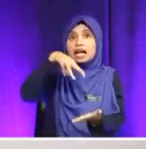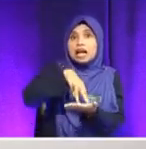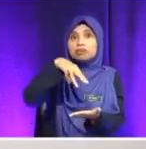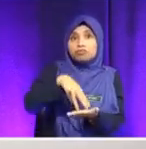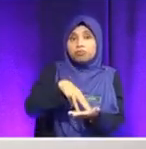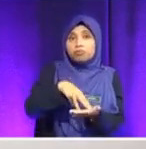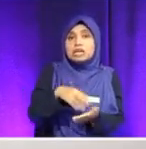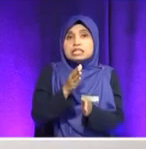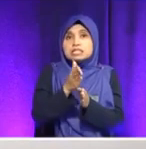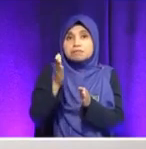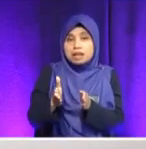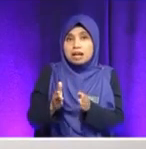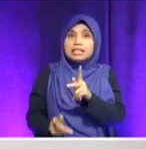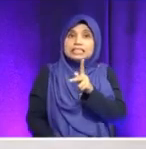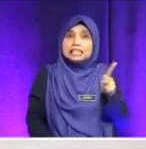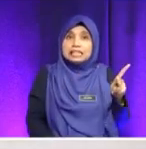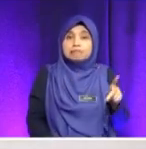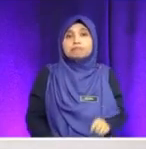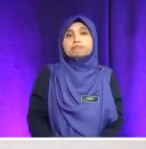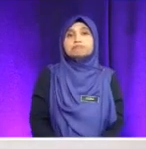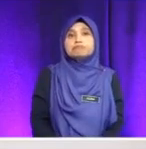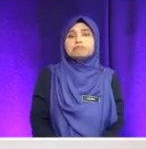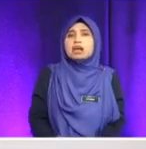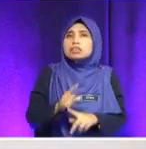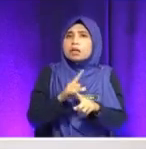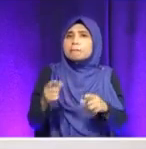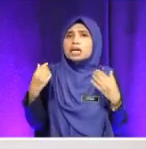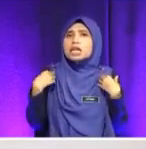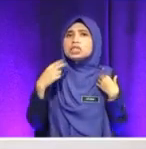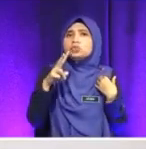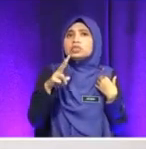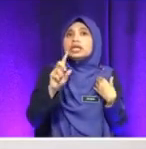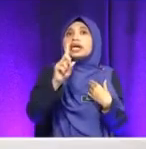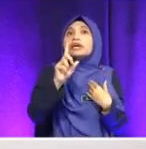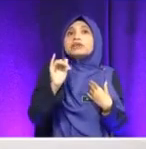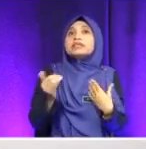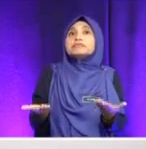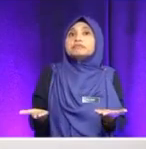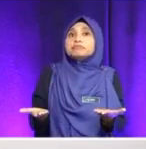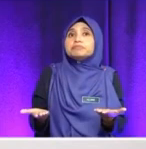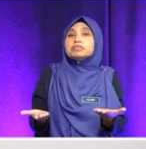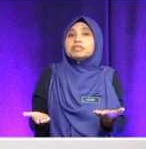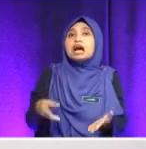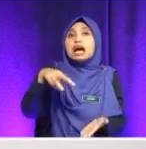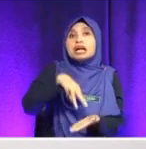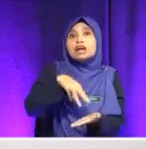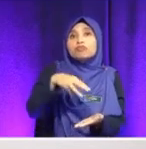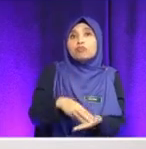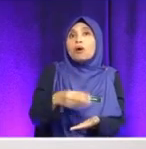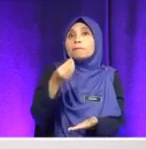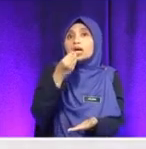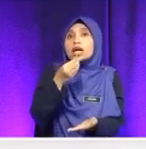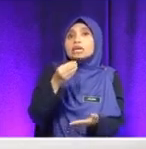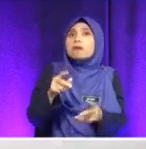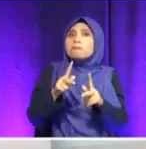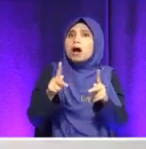di sebelah kiri. Okay, cikgu, tapi ini ada dua saiz lah, cikgu. Mana satu ni? Okey, garfu makan adalah garfu yang paling besarlah